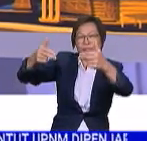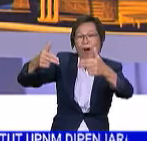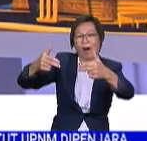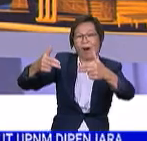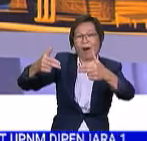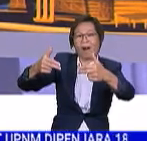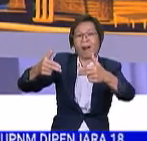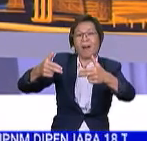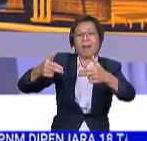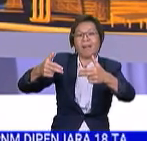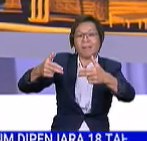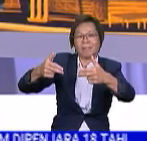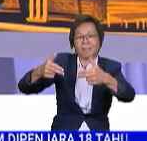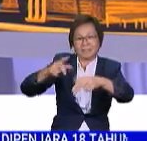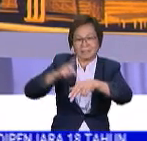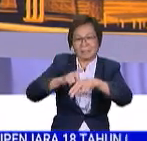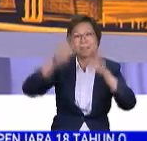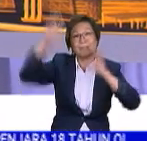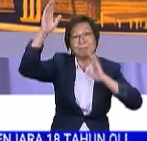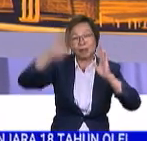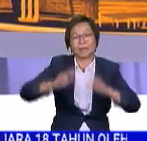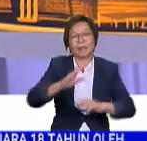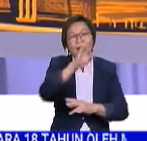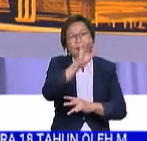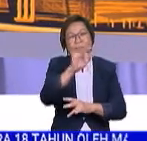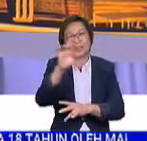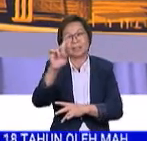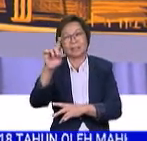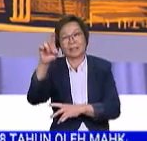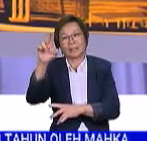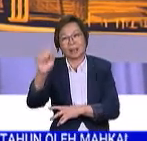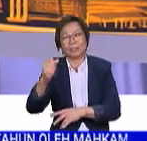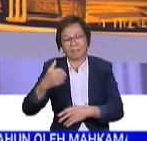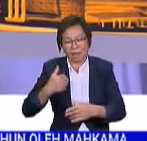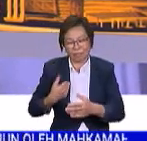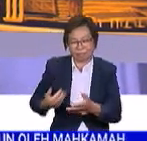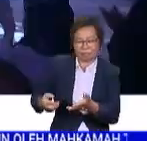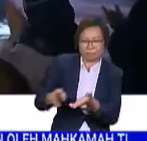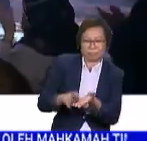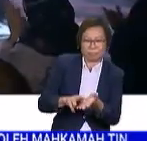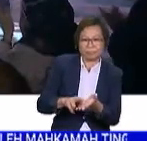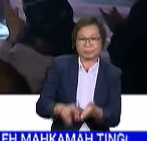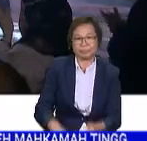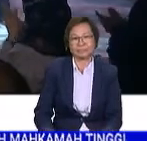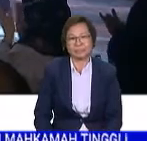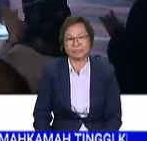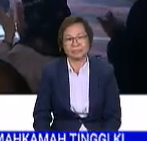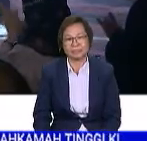dan dalam talian di negara ini. Firdaus Mokhtar ada laporannya.